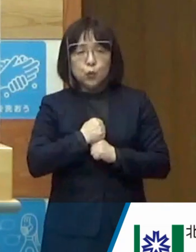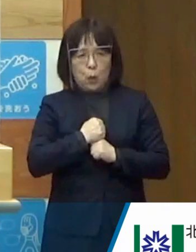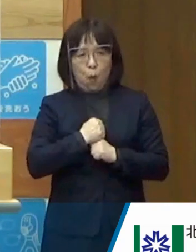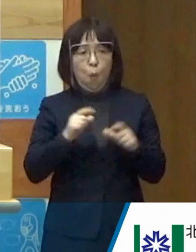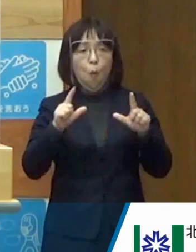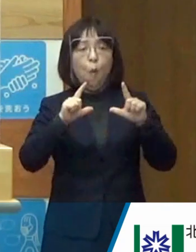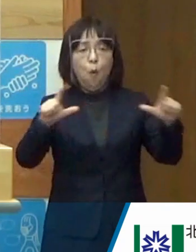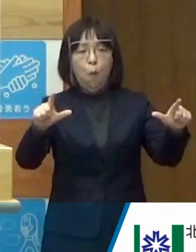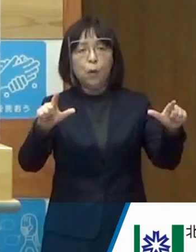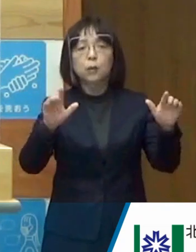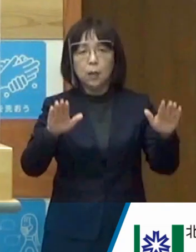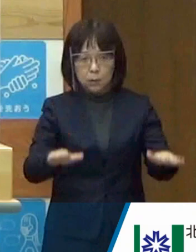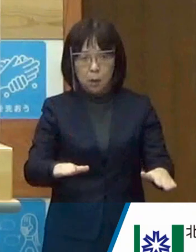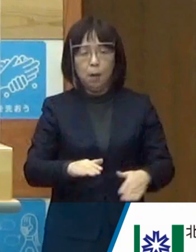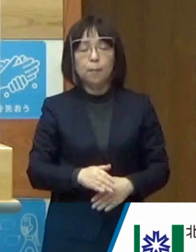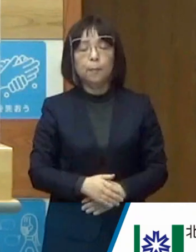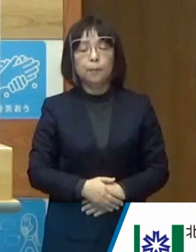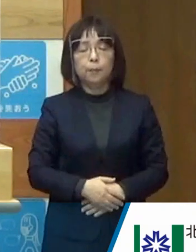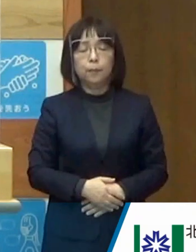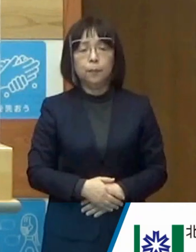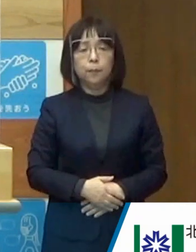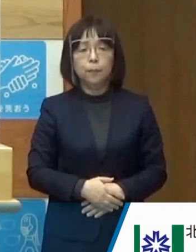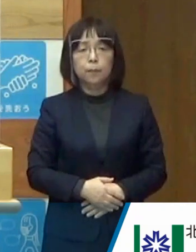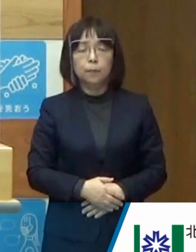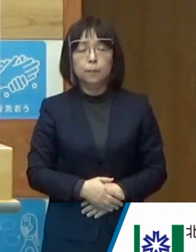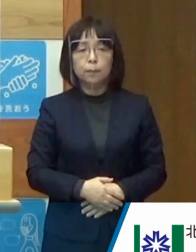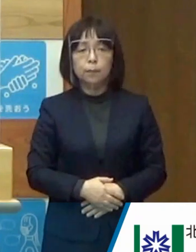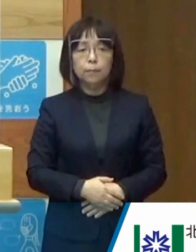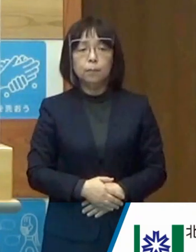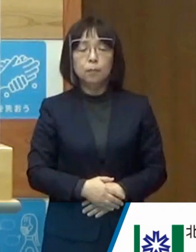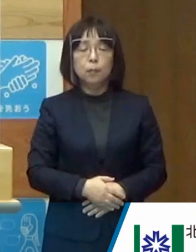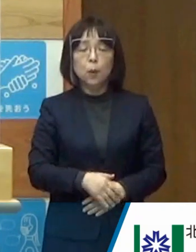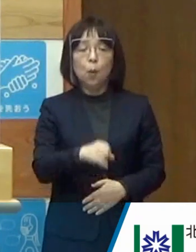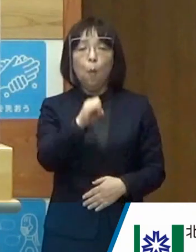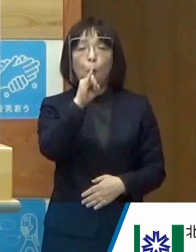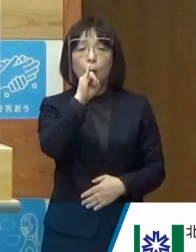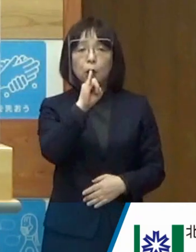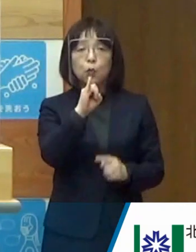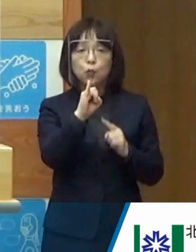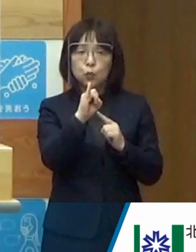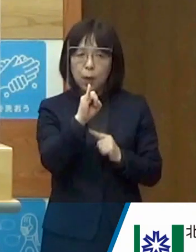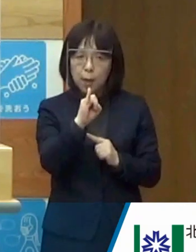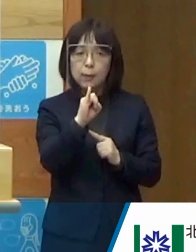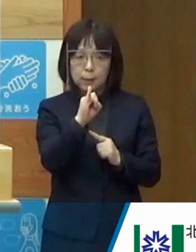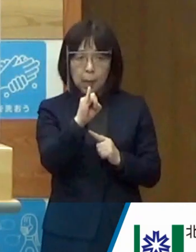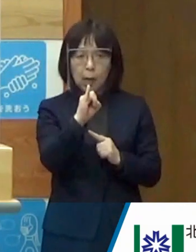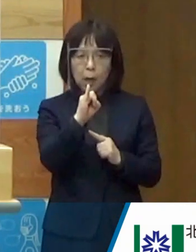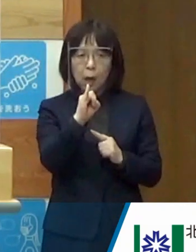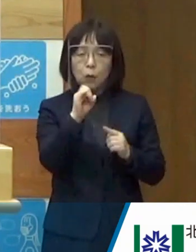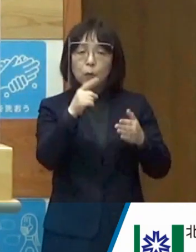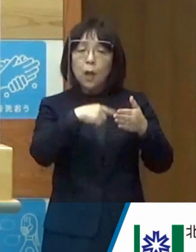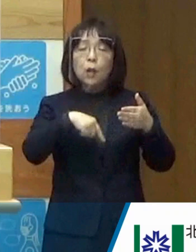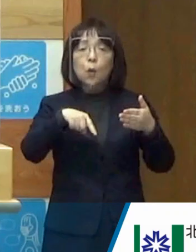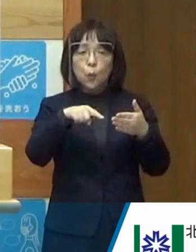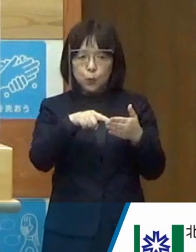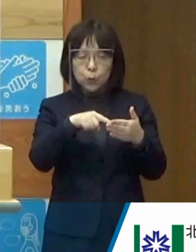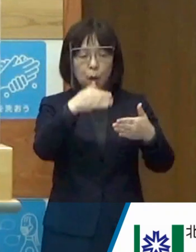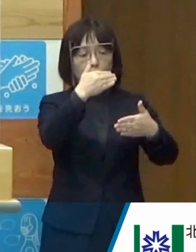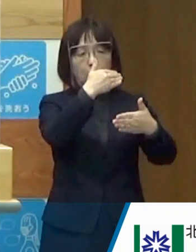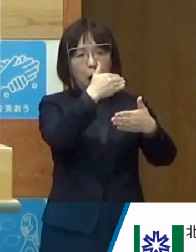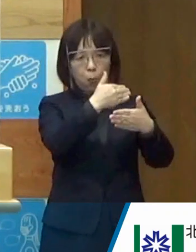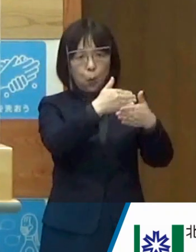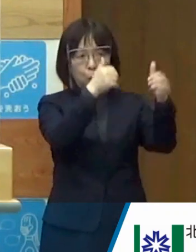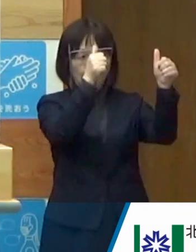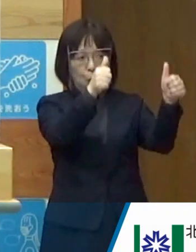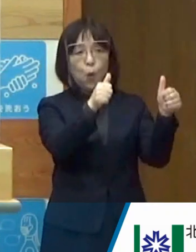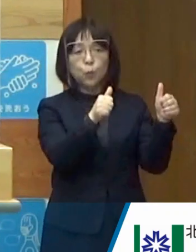令をしたところであります。この季節性インフルエンザの詳細については道のホームページ、こち